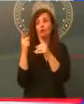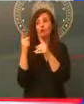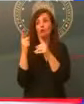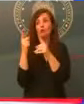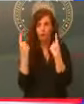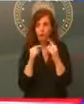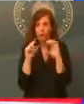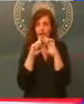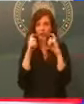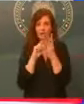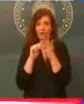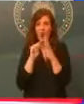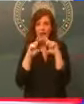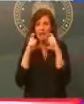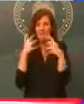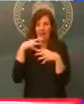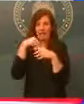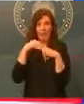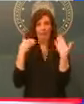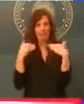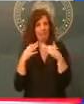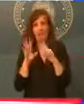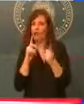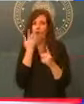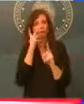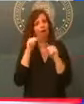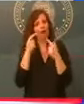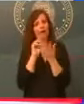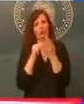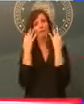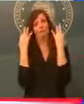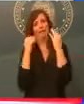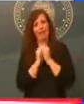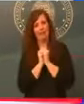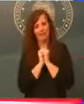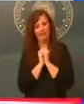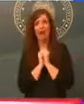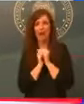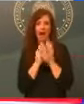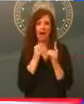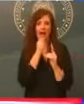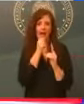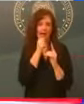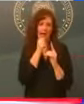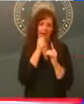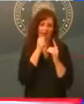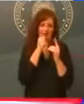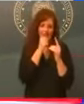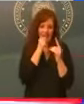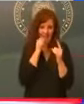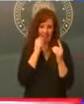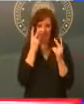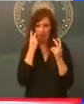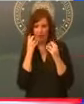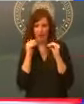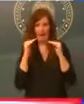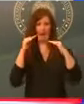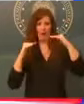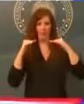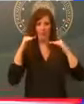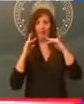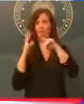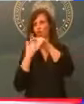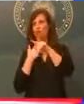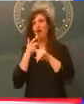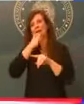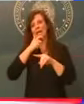adesso ci deve essere diciamo ci può essere un punto di equilibrio tu hai citato la scuola maiorana a Brindisi e